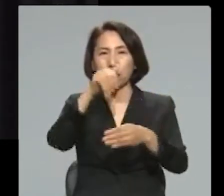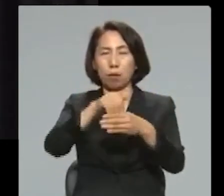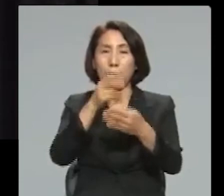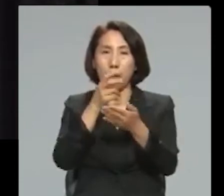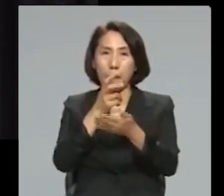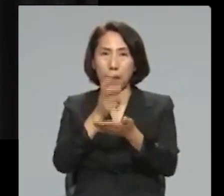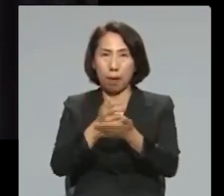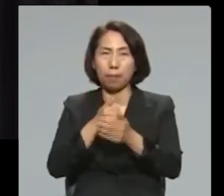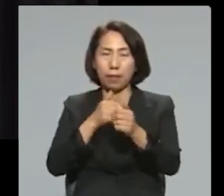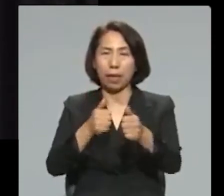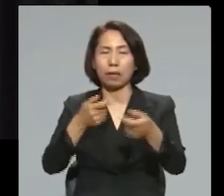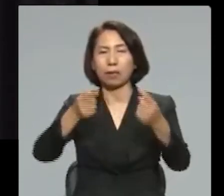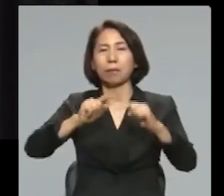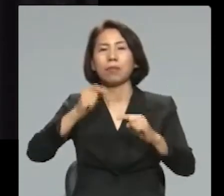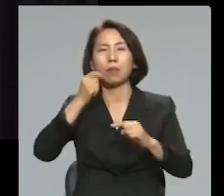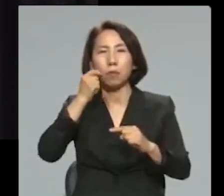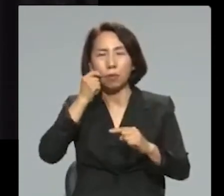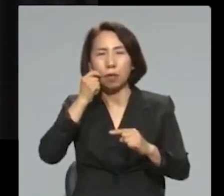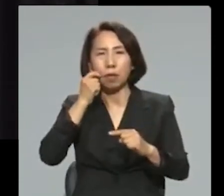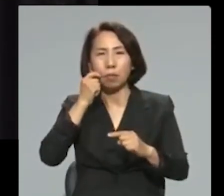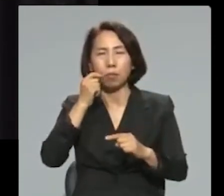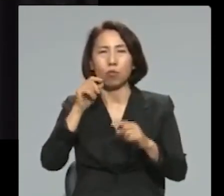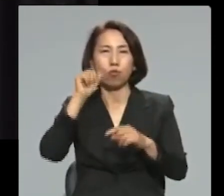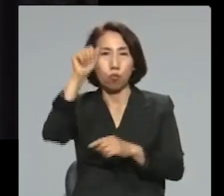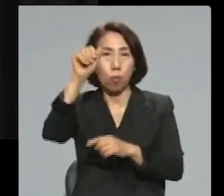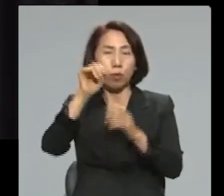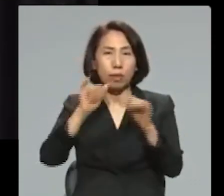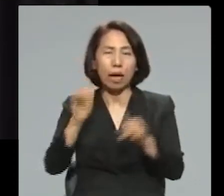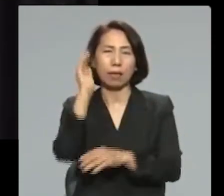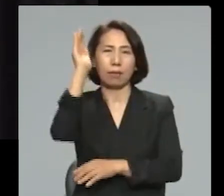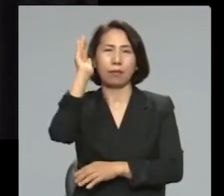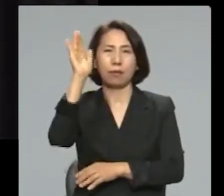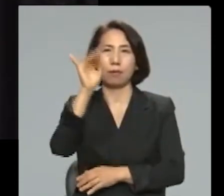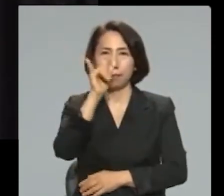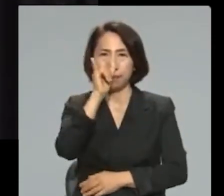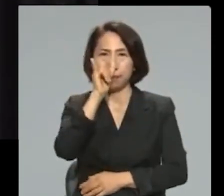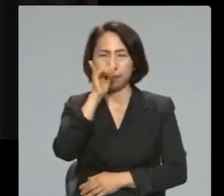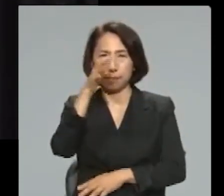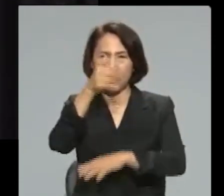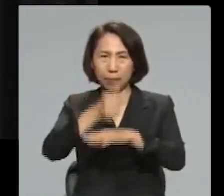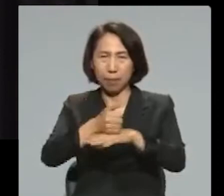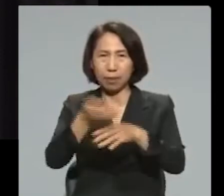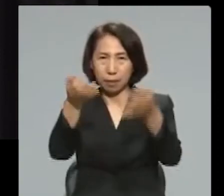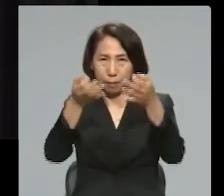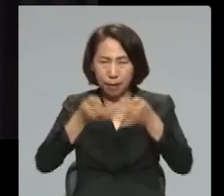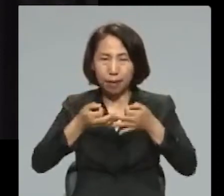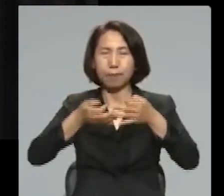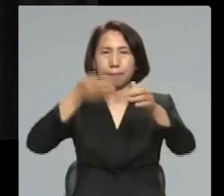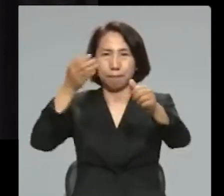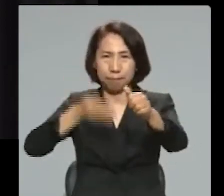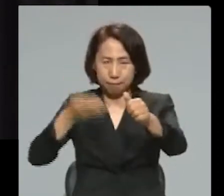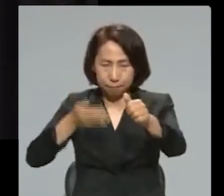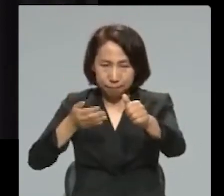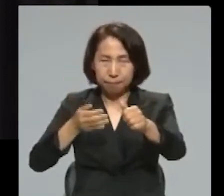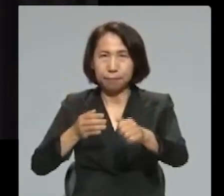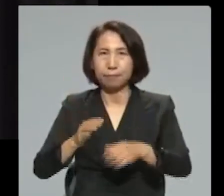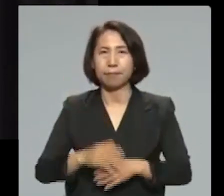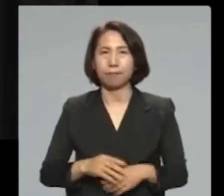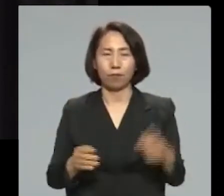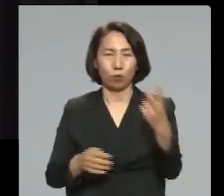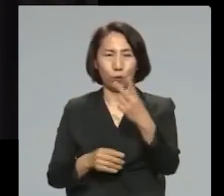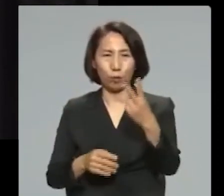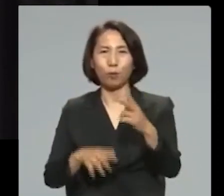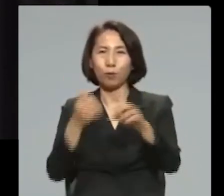토론회에 참석하지 못한 고령군수 선거 후보자의 연설회가 이어집니다. 끝까지 시청해 주시기 바랍니다. 두 분